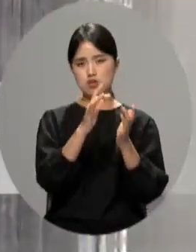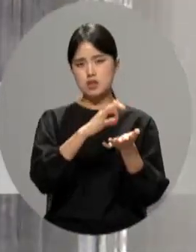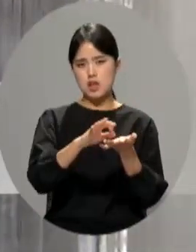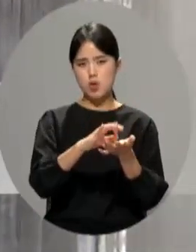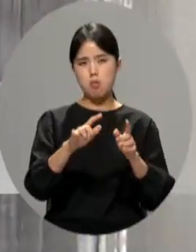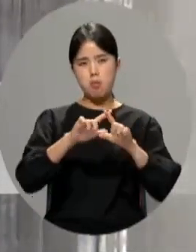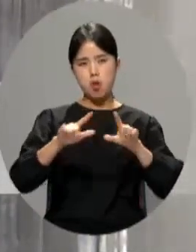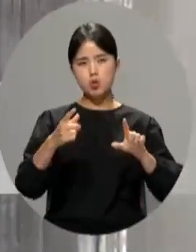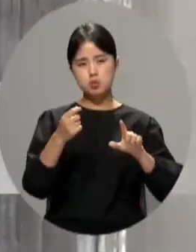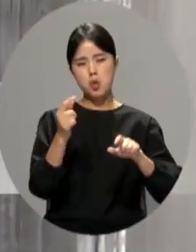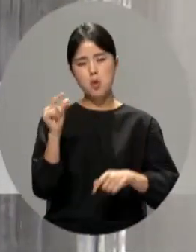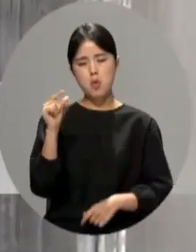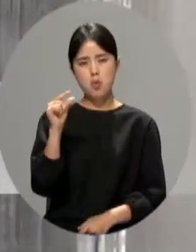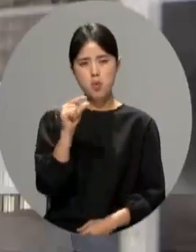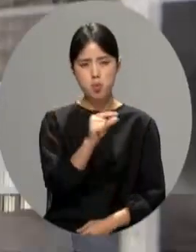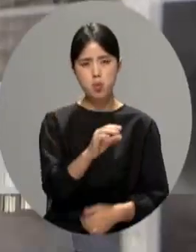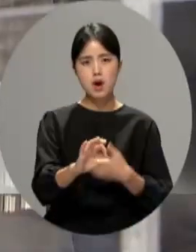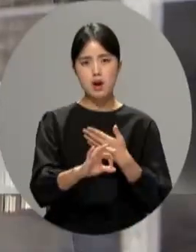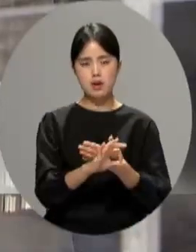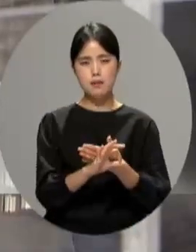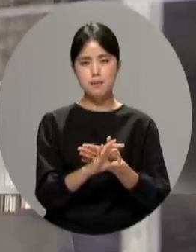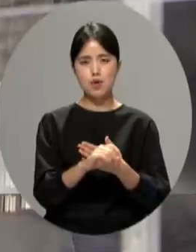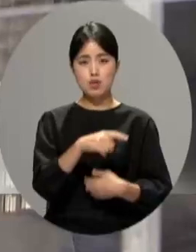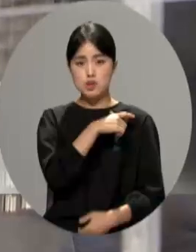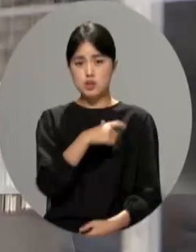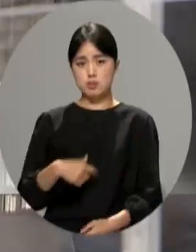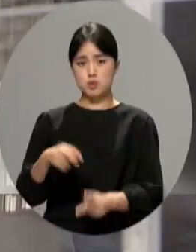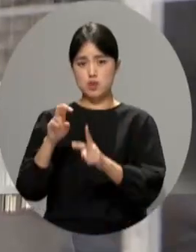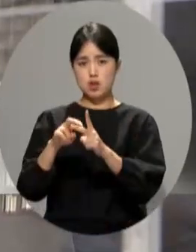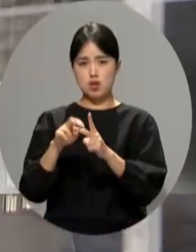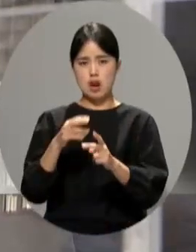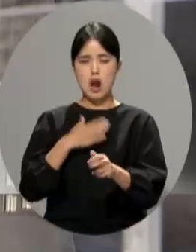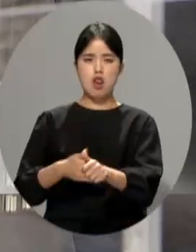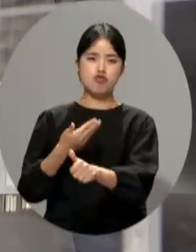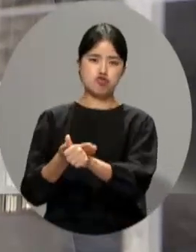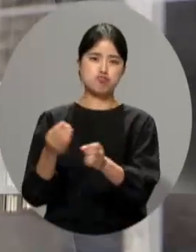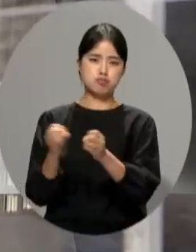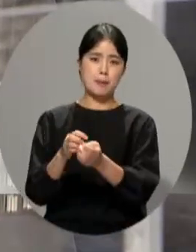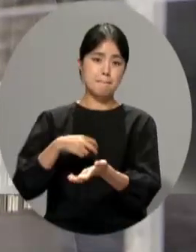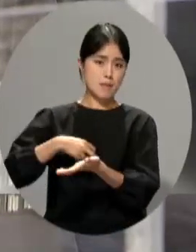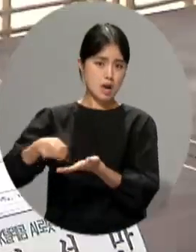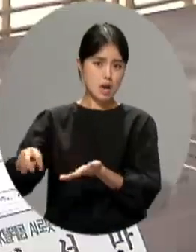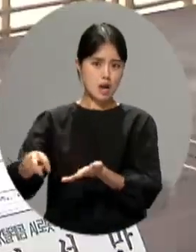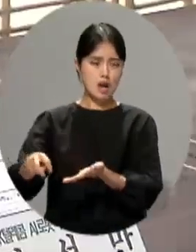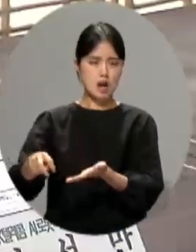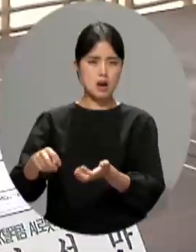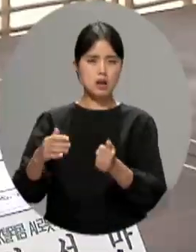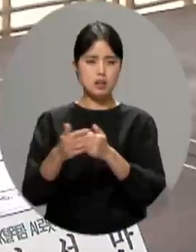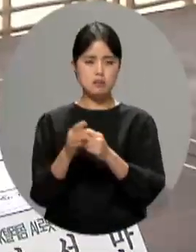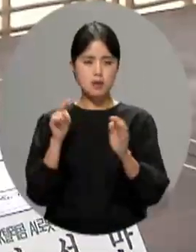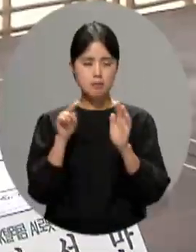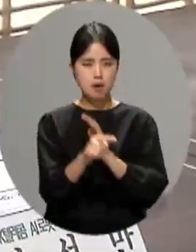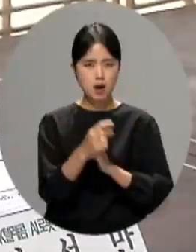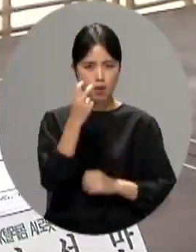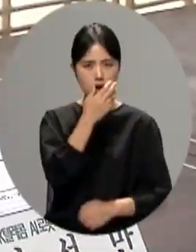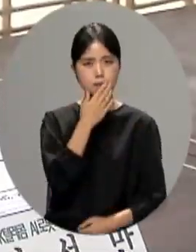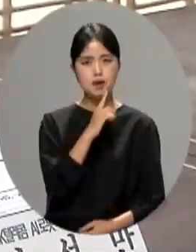평소와 다른 패턴이 발견될 경우 읍면동센터에 경보 알림 문자를 발송해 안부를 신속히 확인할 수 있습니다.